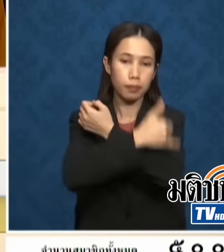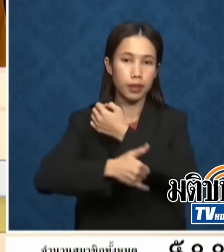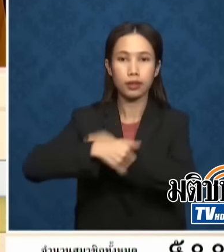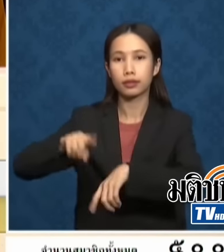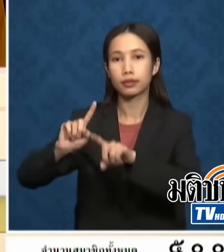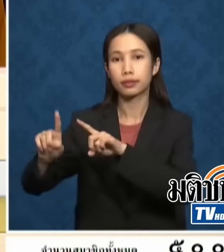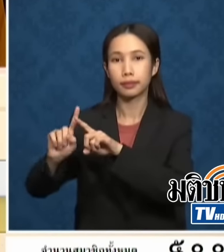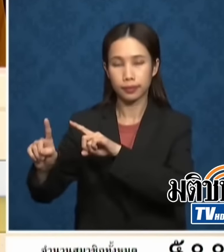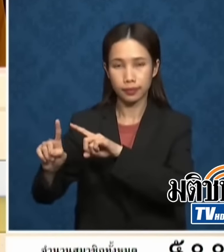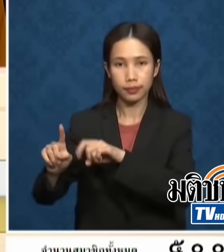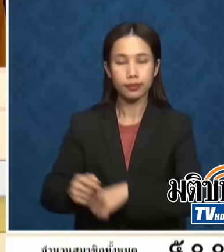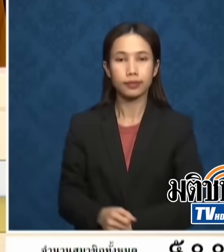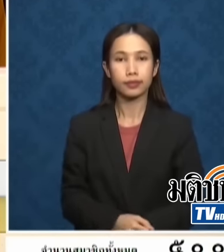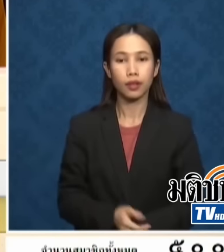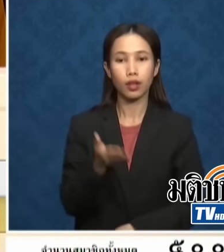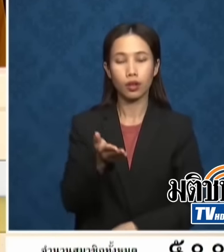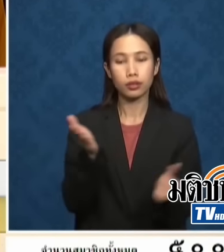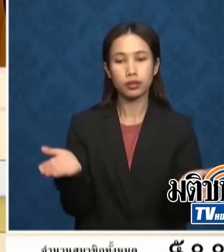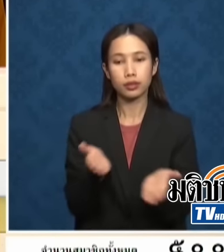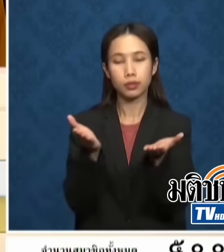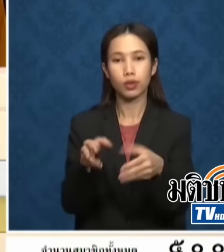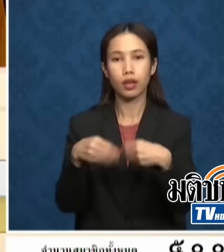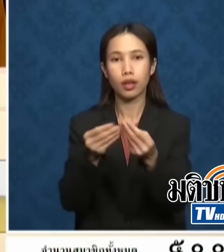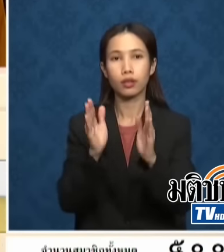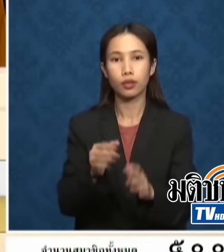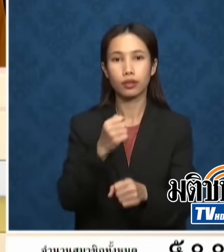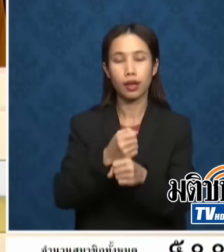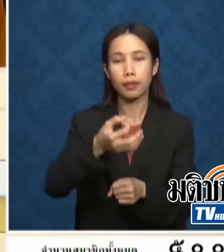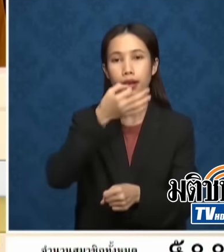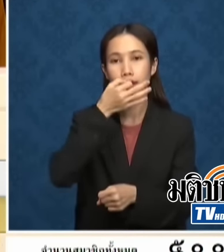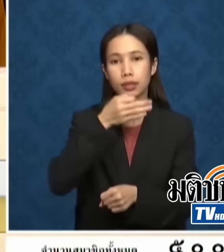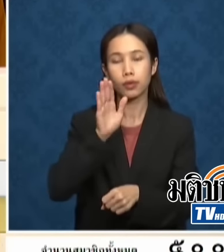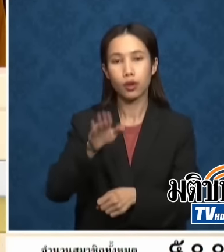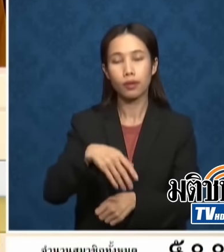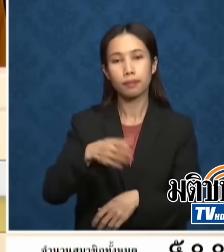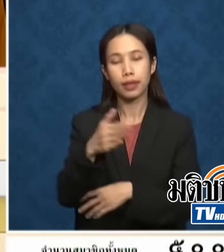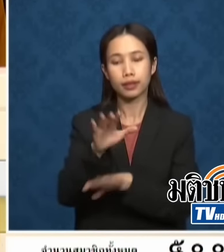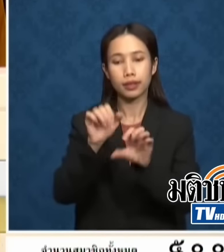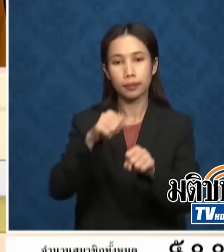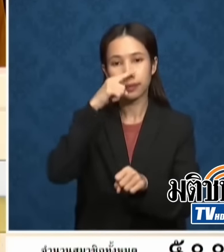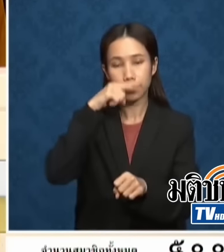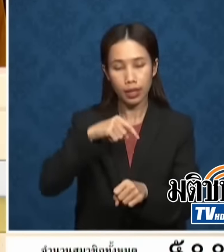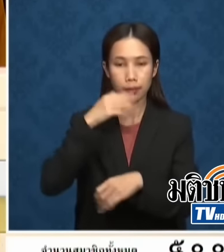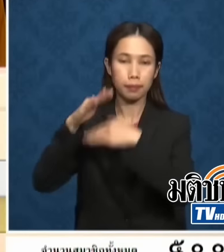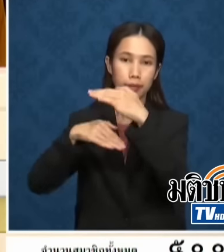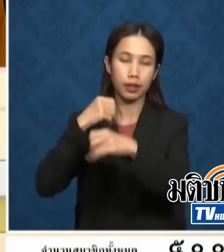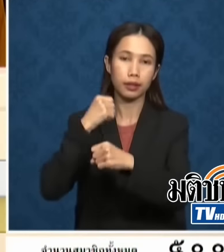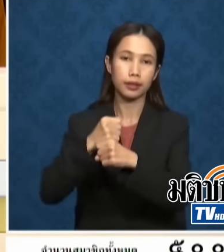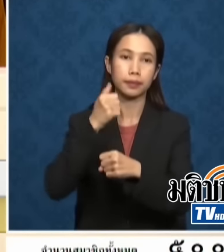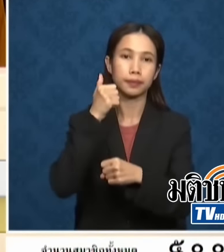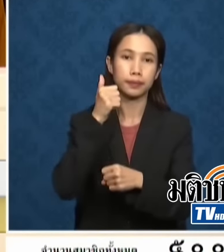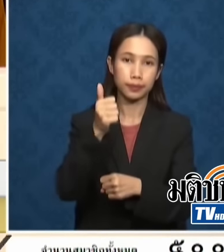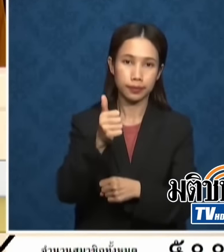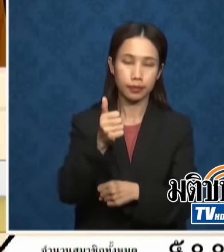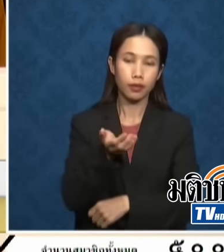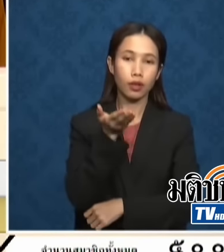ได้ซึ่งเป็นการส่งเสริมให้ผู้ประกอบการการประมงไทยให้มีศักยภาพสามารถนะครับ